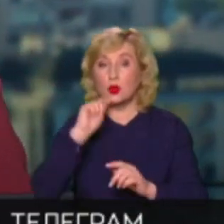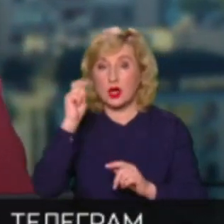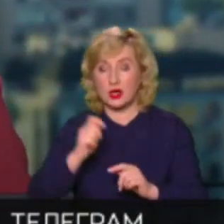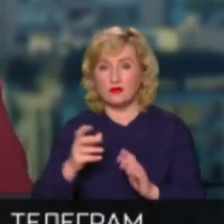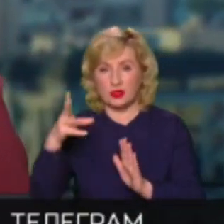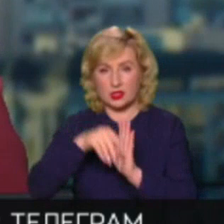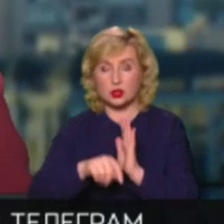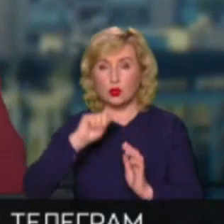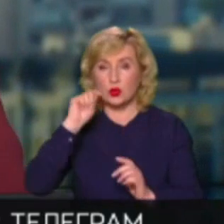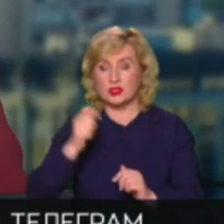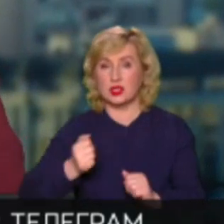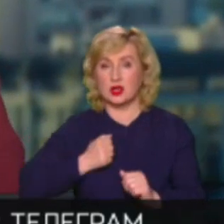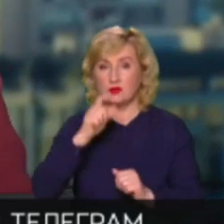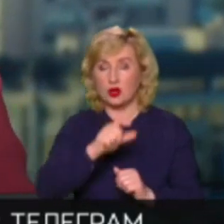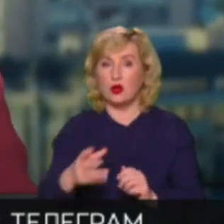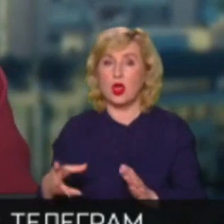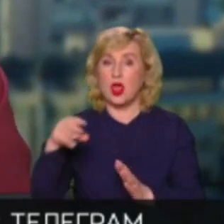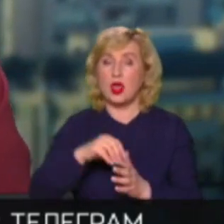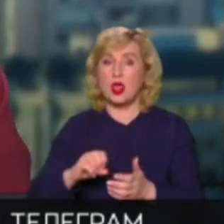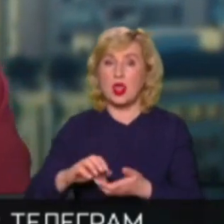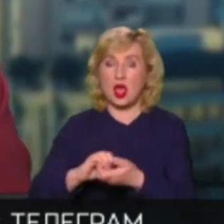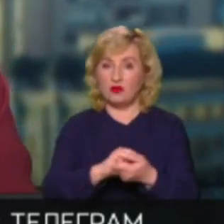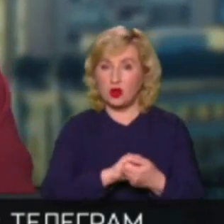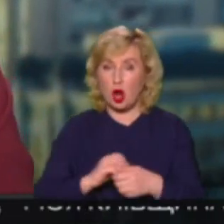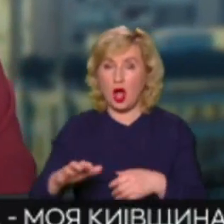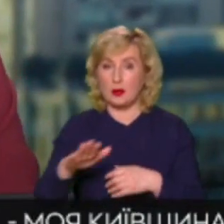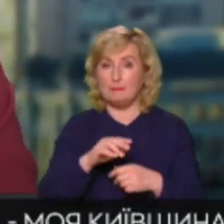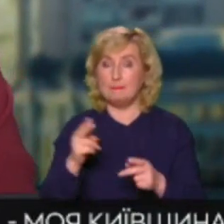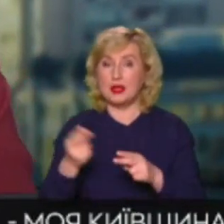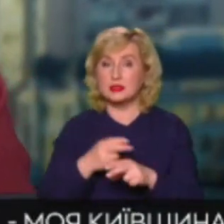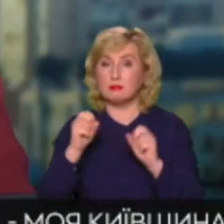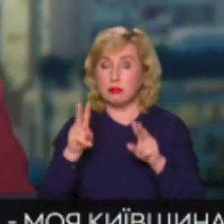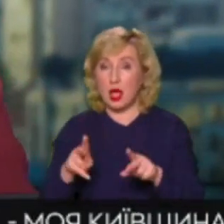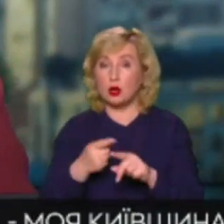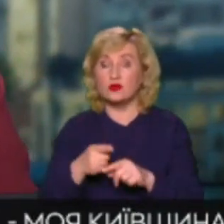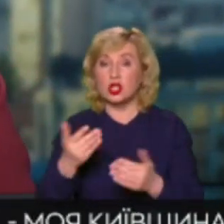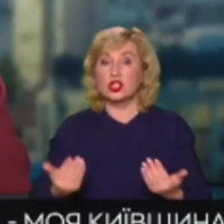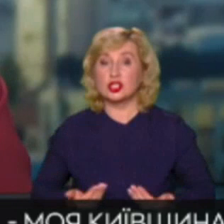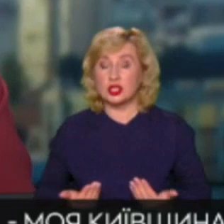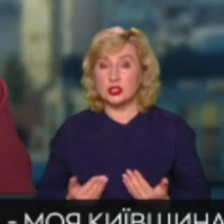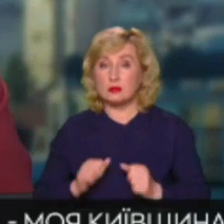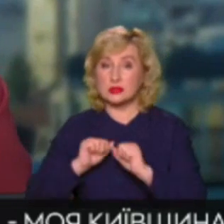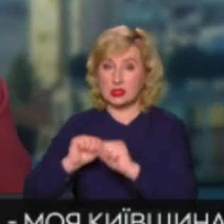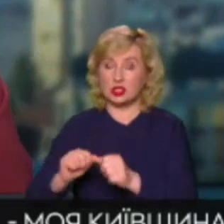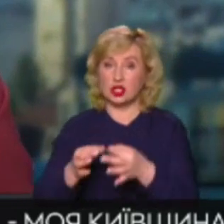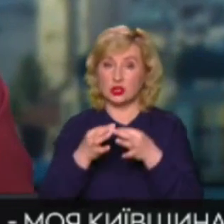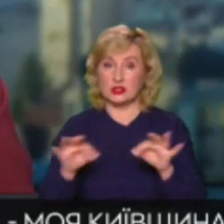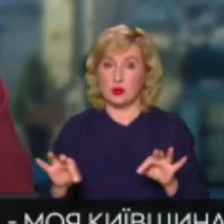у європейську та євроатлантичну безпеку зараз найбільший, бо вони життям захищають свободу.